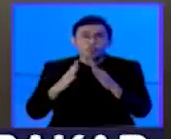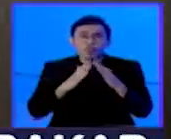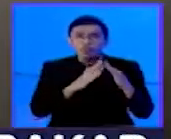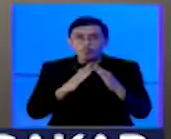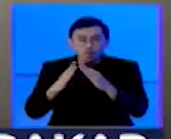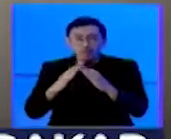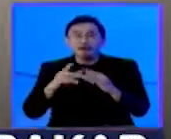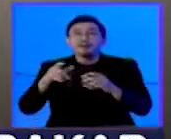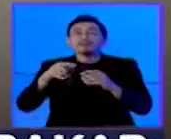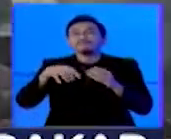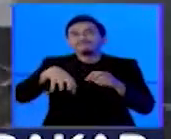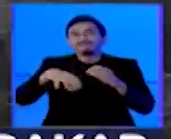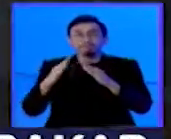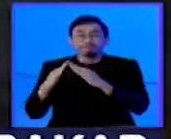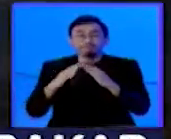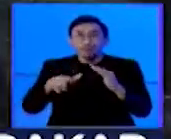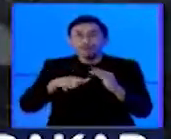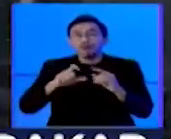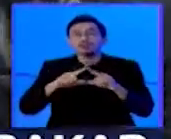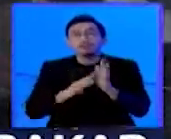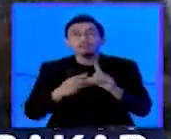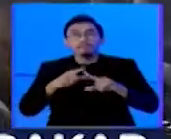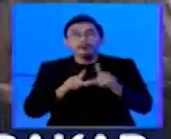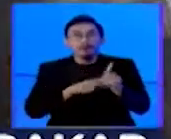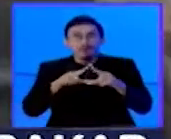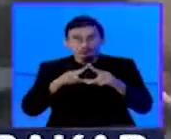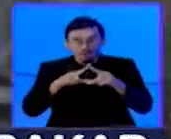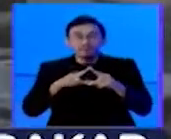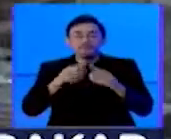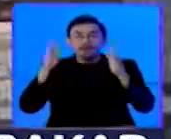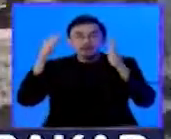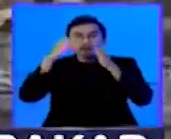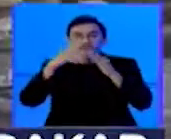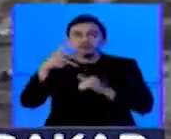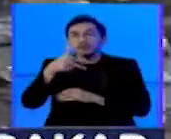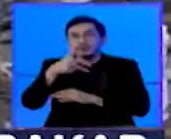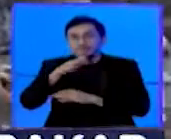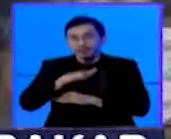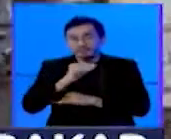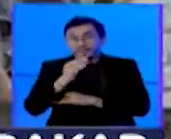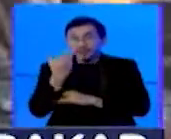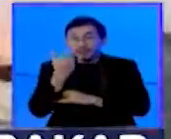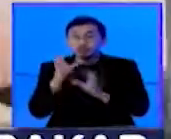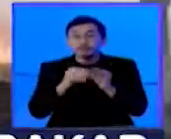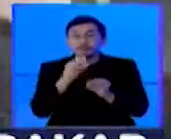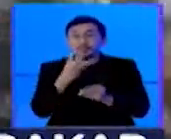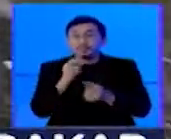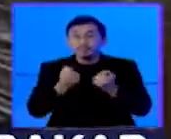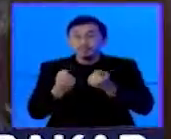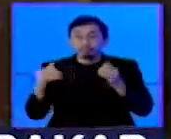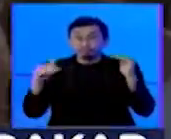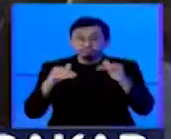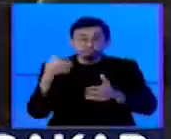di kelurahan cambaya kecamatan Ujung tanah kota Makasar Sulawesi Selatan pagi tadi sebanyak 30 mobil pemadam dikerahkan